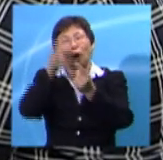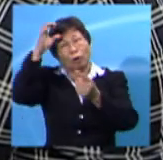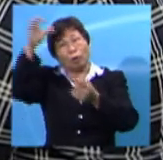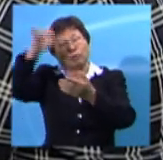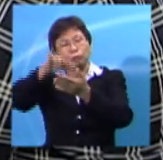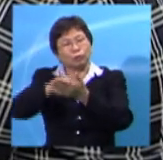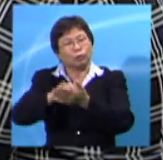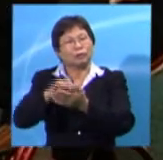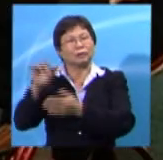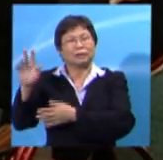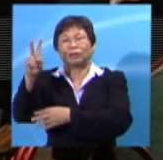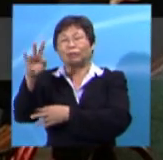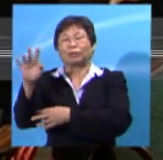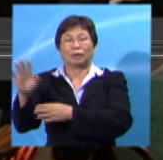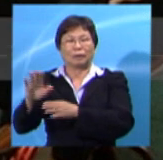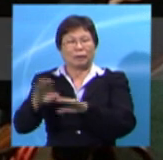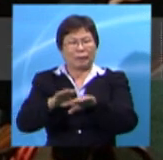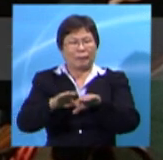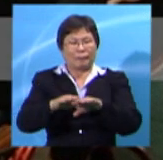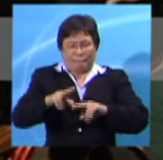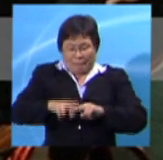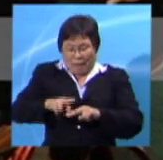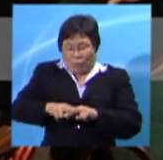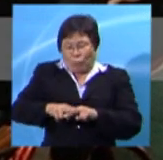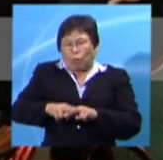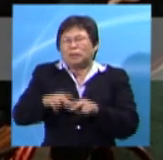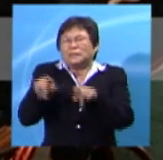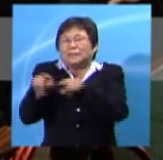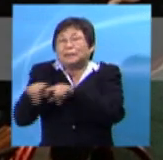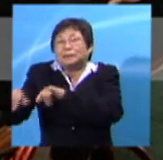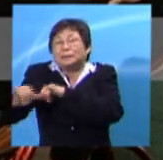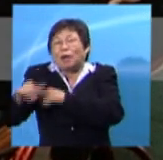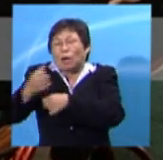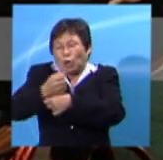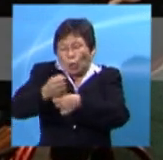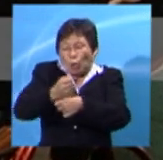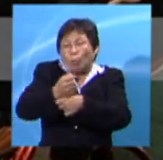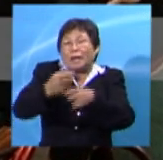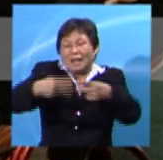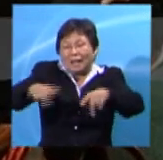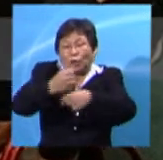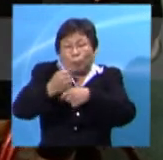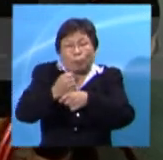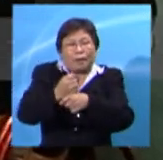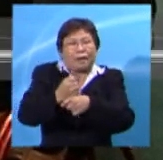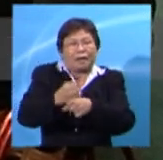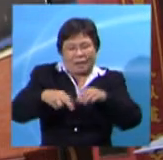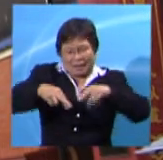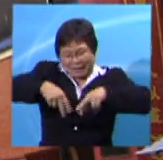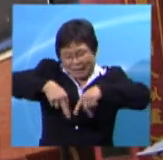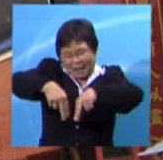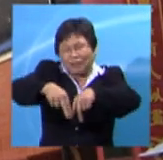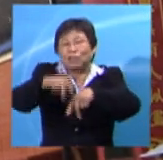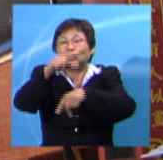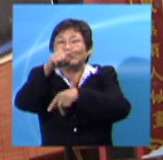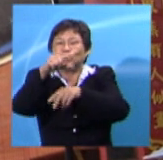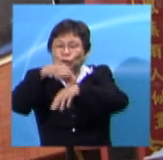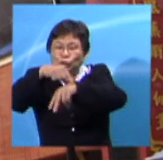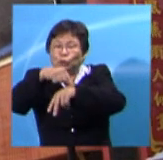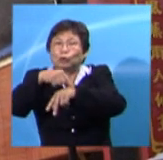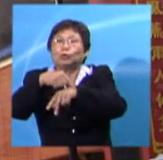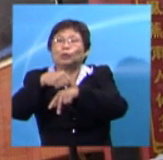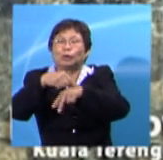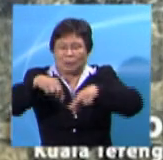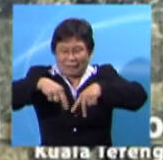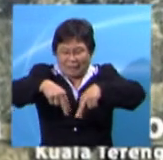Vivan l mencipta bangku Al Kopi Tiam dengan menerapkan motif geometri pada bahagian kaki kerusi motif itu sering